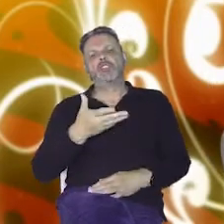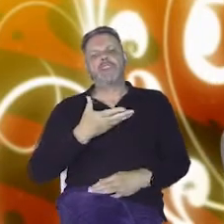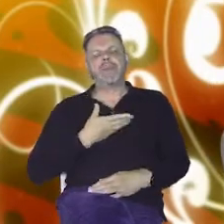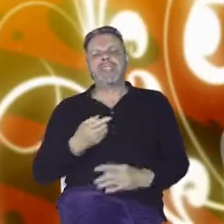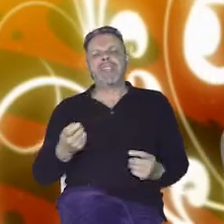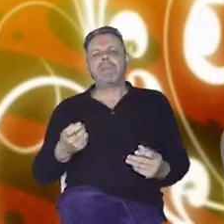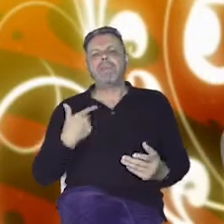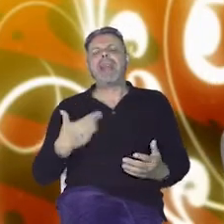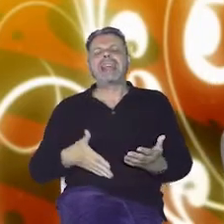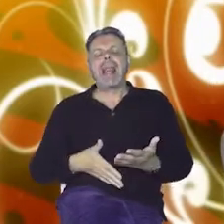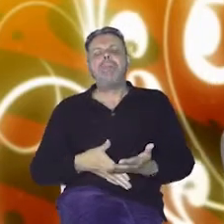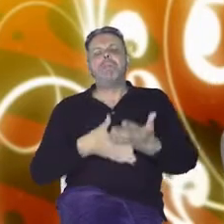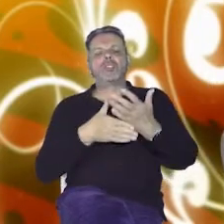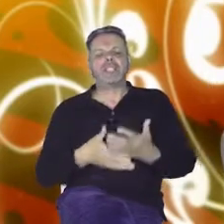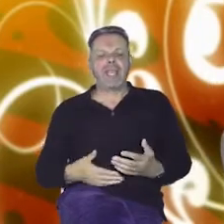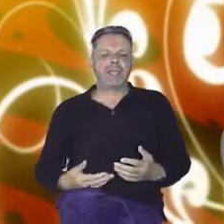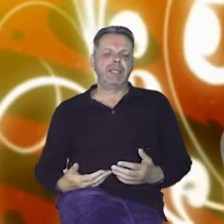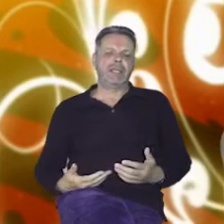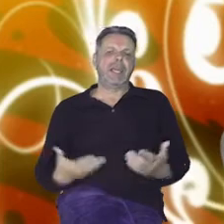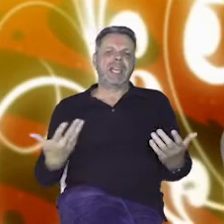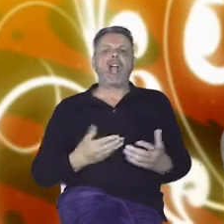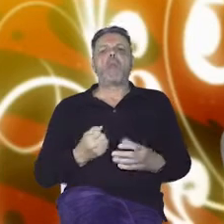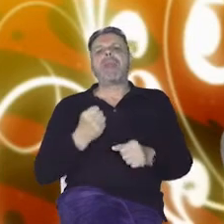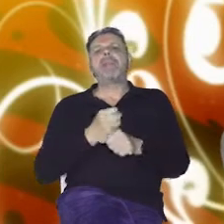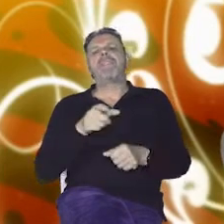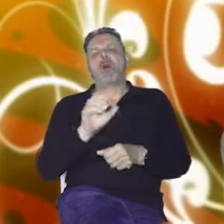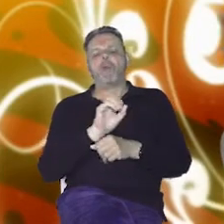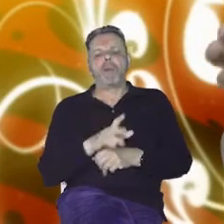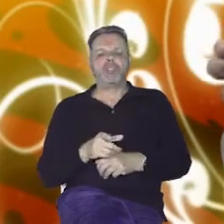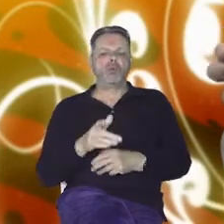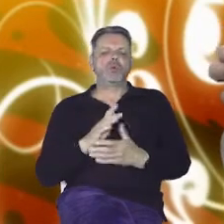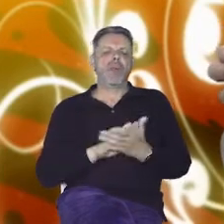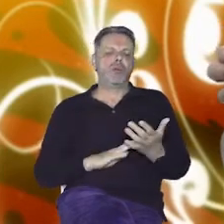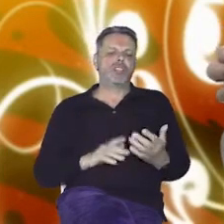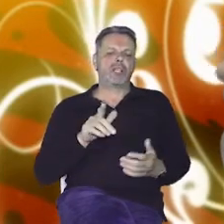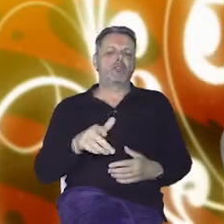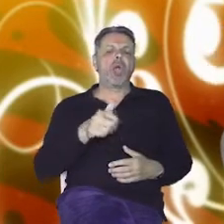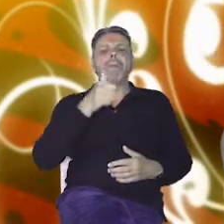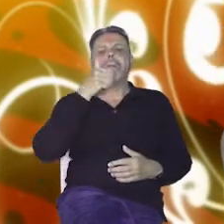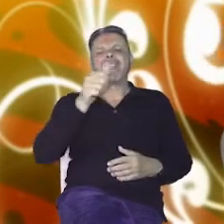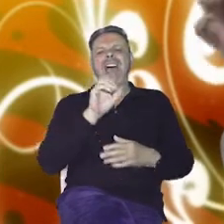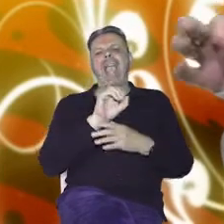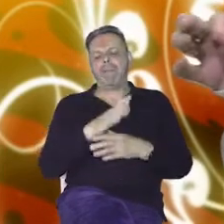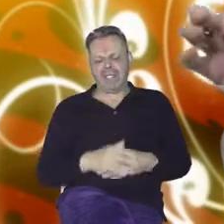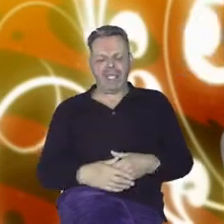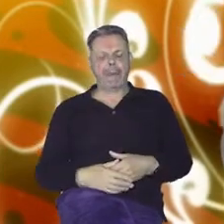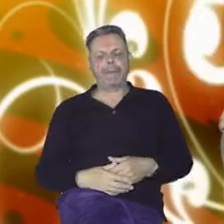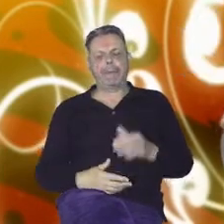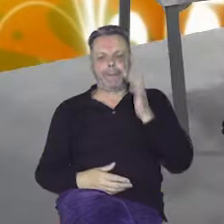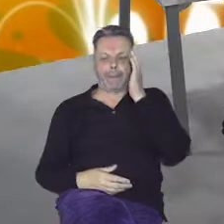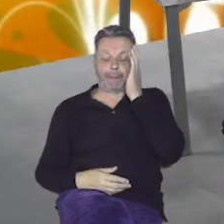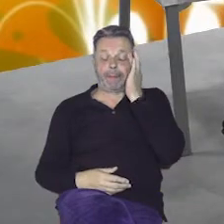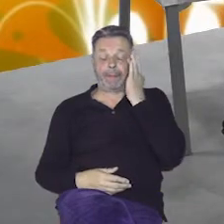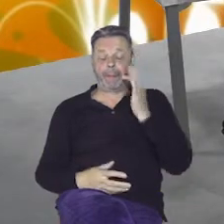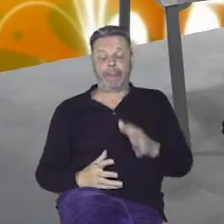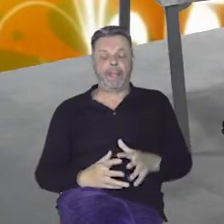jedan da poradim na ovoj emisiji. Ona je za početak zaista prva emisija u tom u tom nizu. Segmentu, tako da